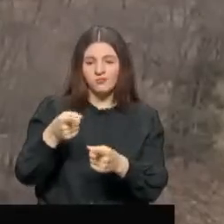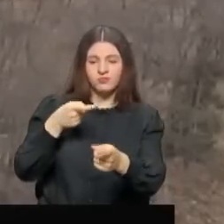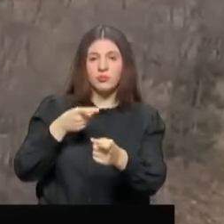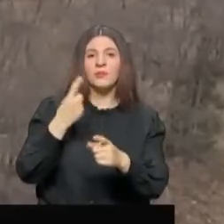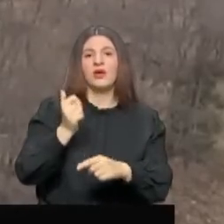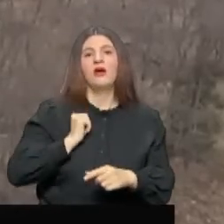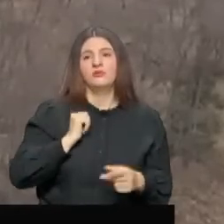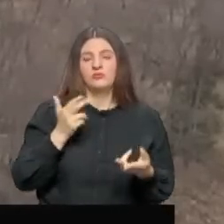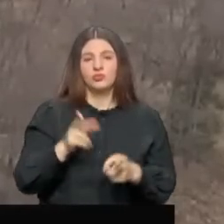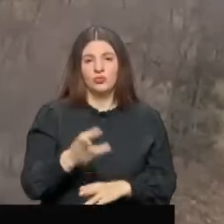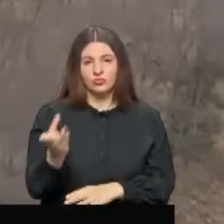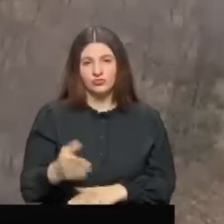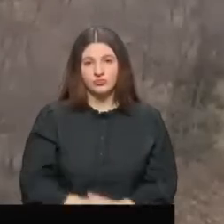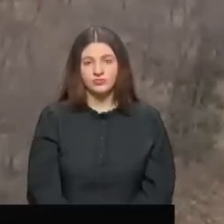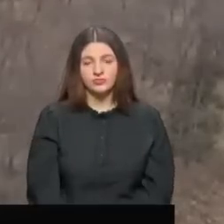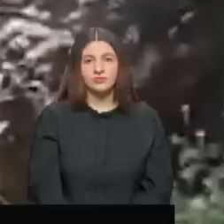oldu.